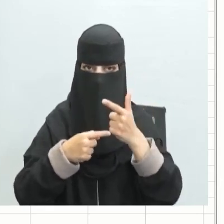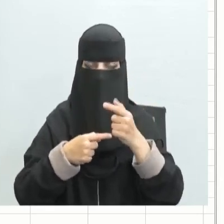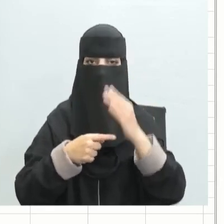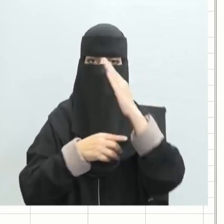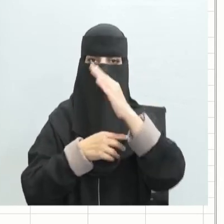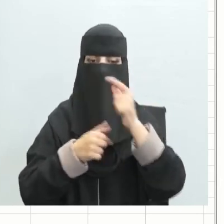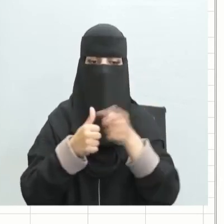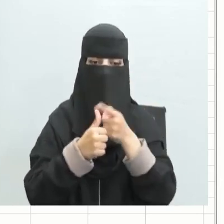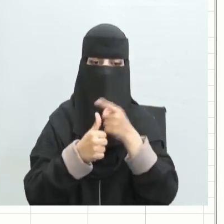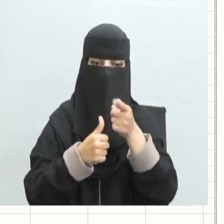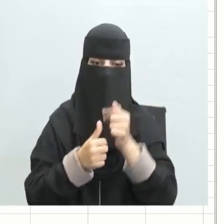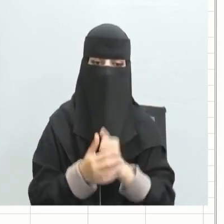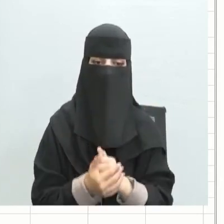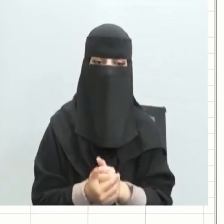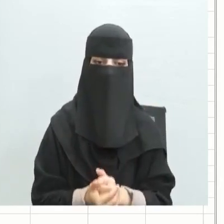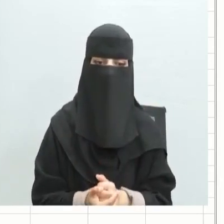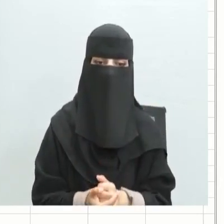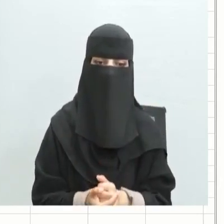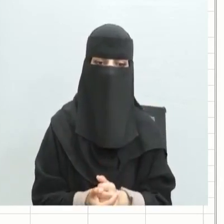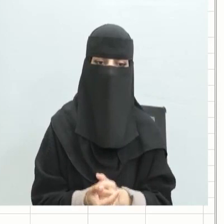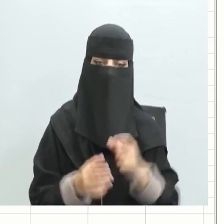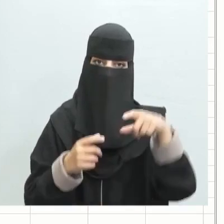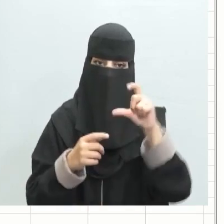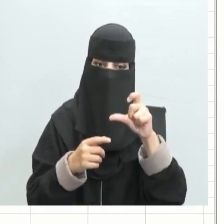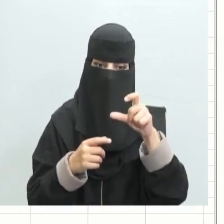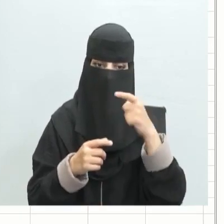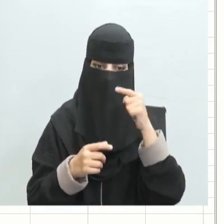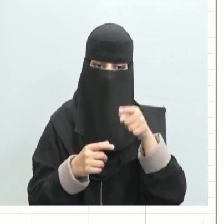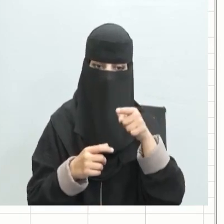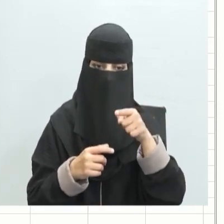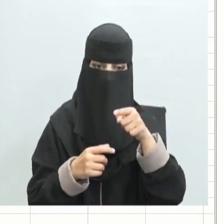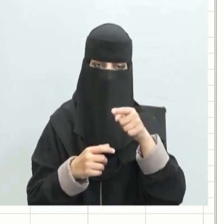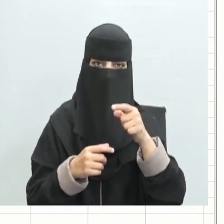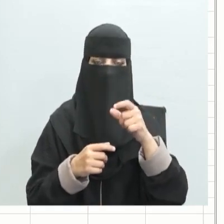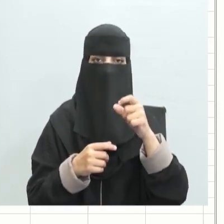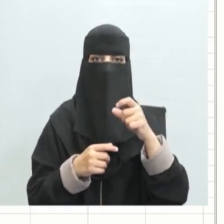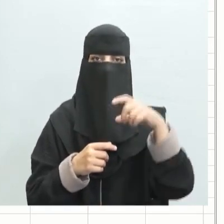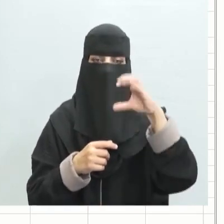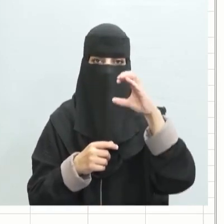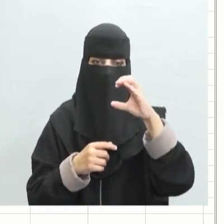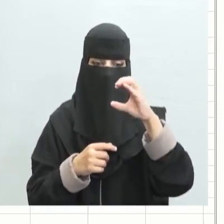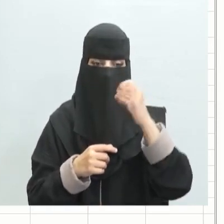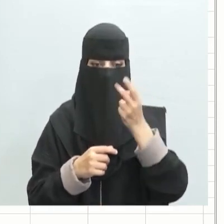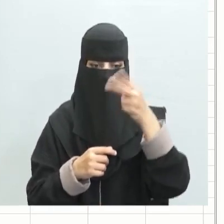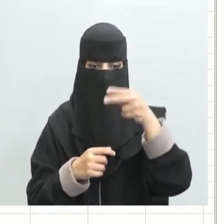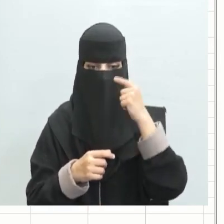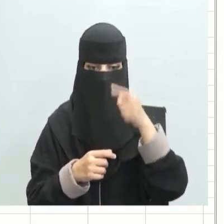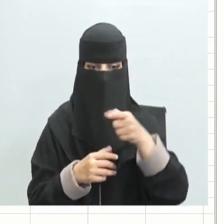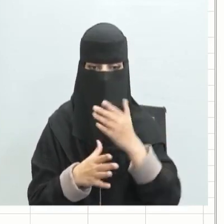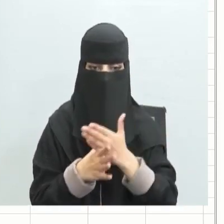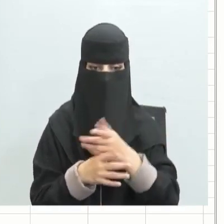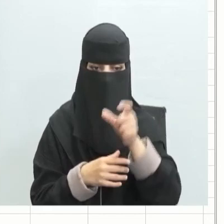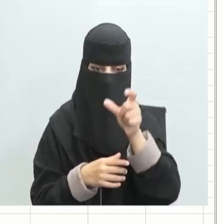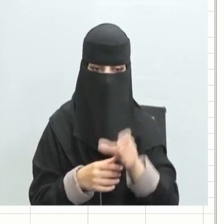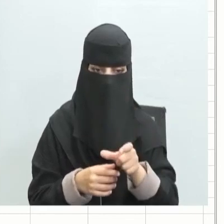فقول اس كيو ار تي بهذا الشكل وافتح قوس اقول الوتر تربيع اللي هو هذا الايقونه تمثل